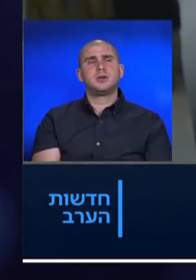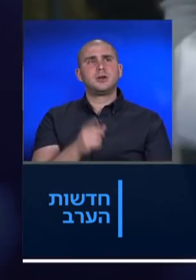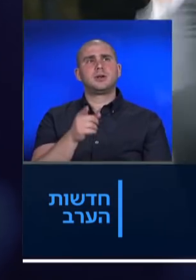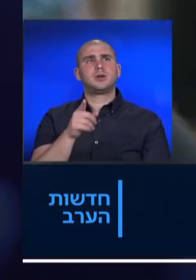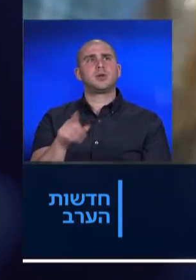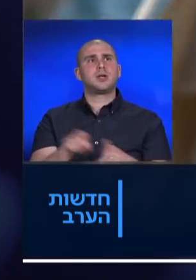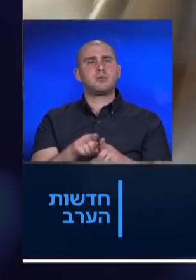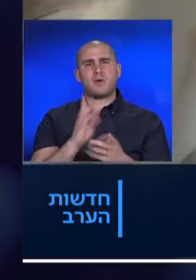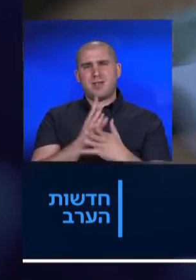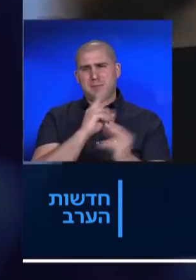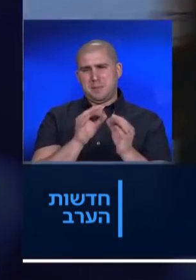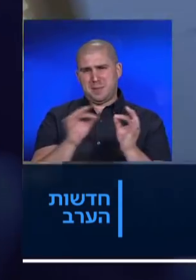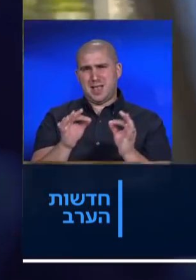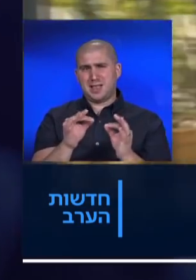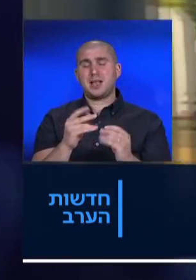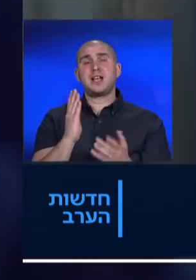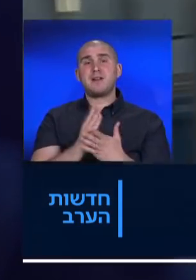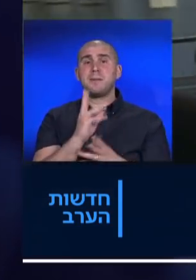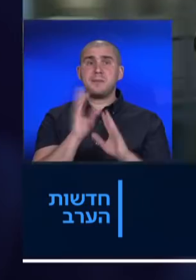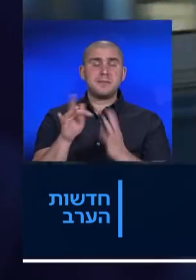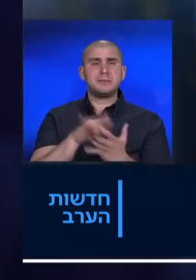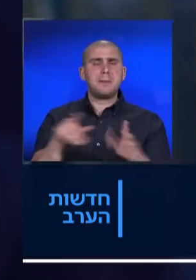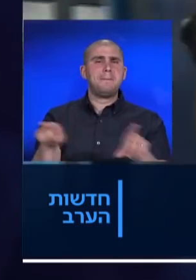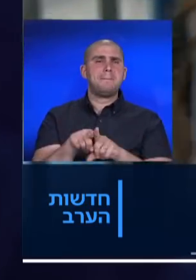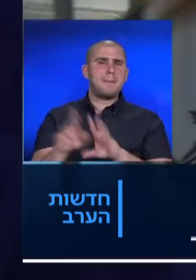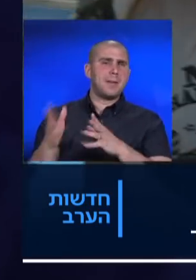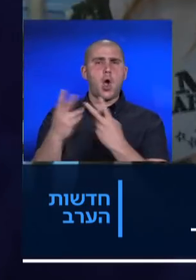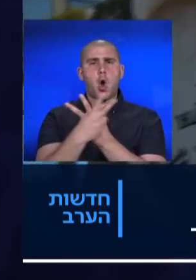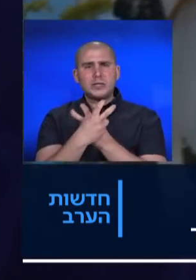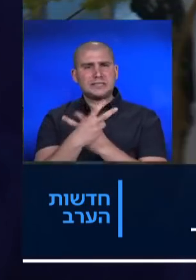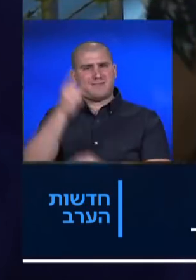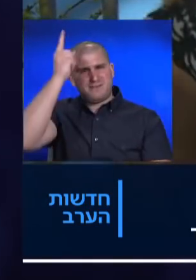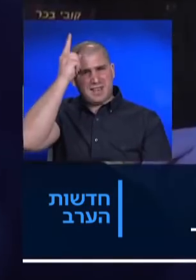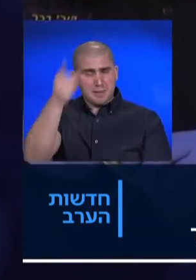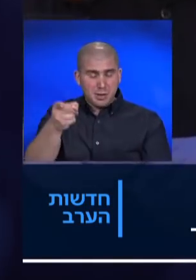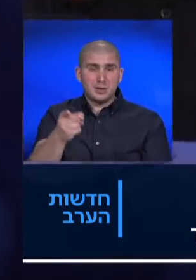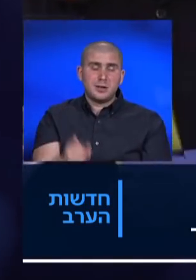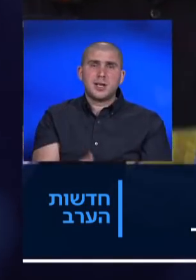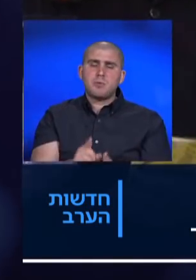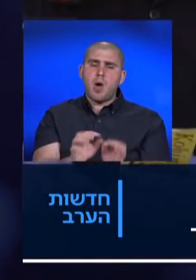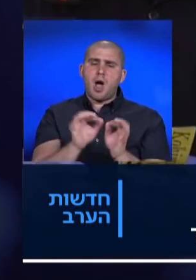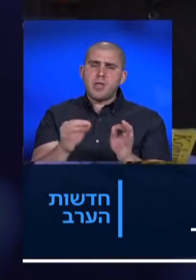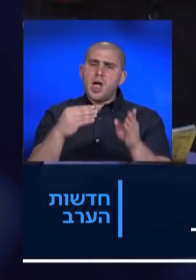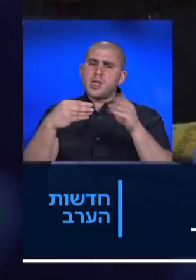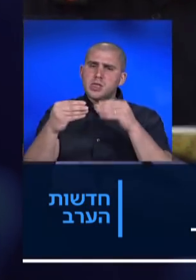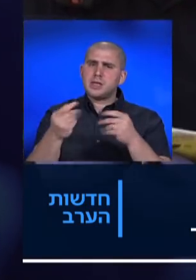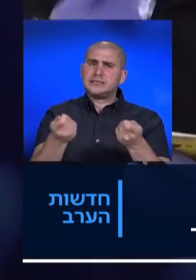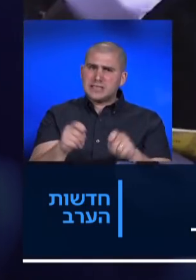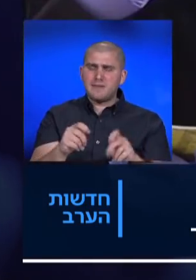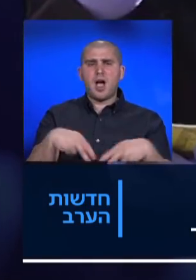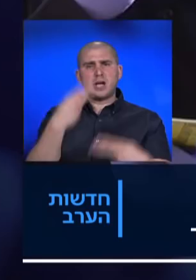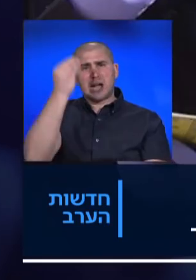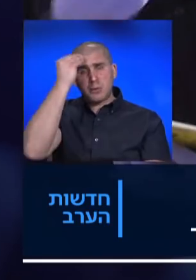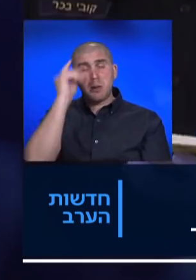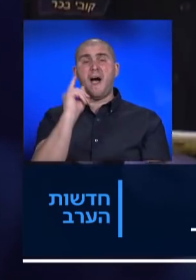המהדורה, גם אנחנו נמצאים פחות או יותר במקום של אוסטריה, גרמניה. זאת אומרת, תחילת שחרור הסגר, תחילת החזרה ללימודים, אבל